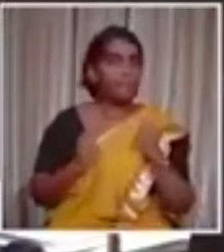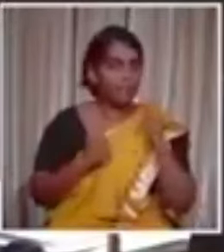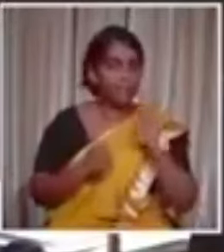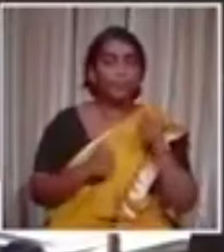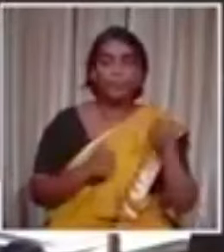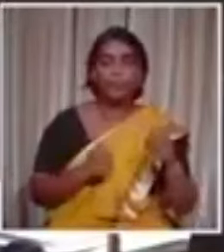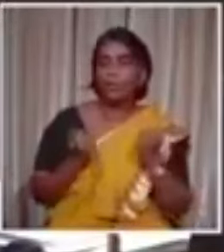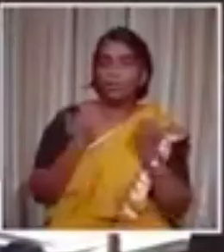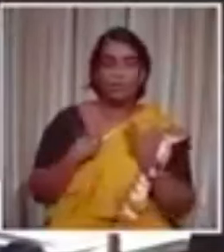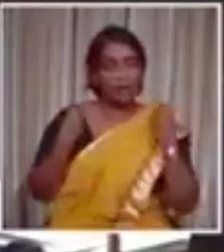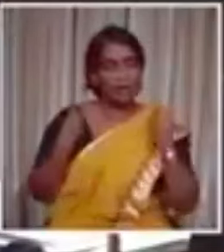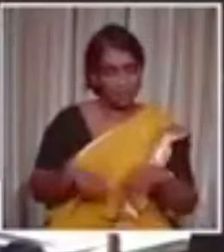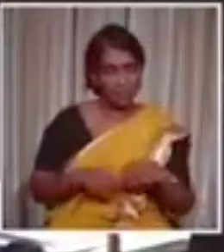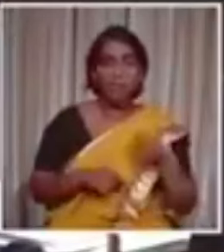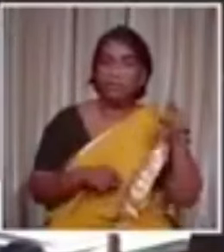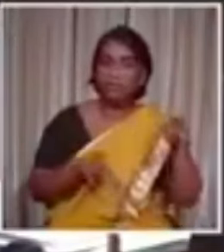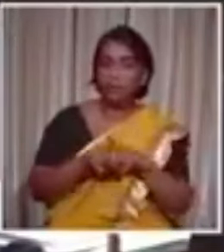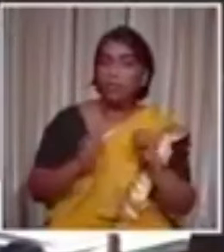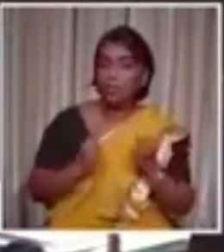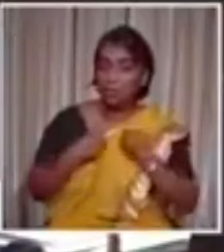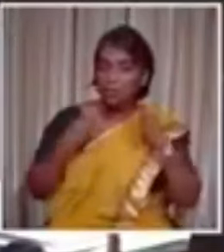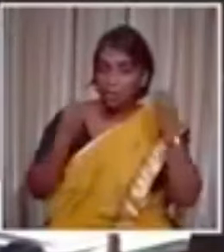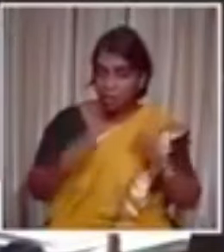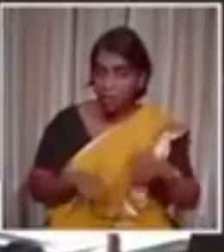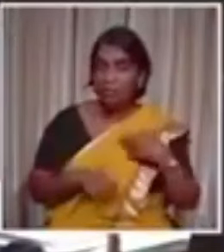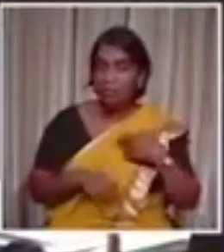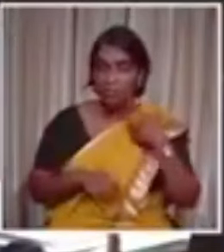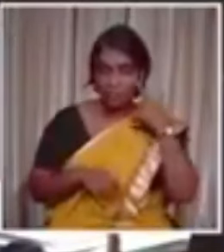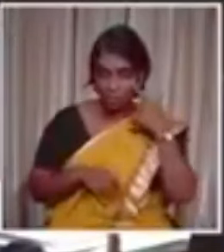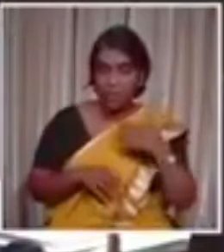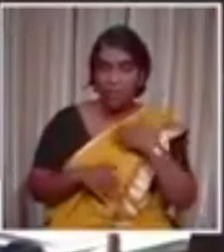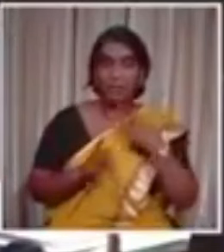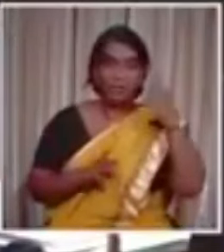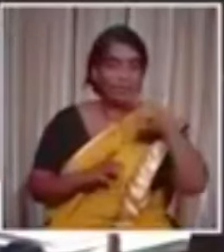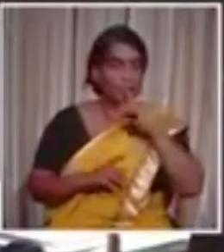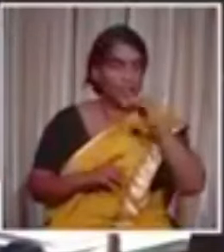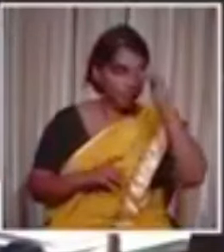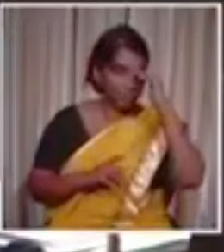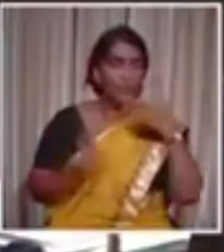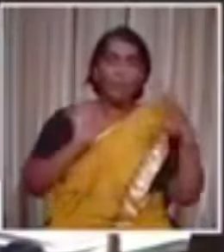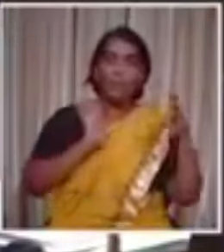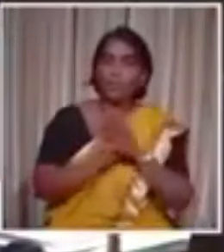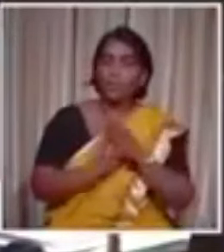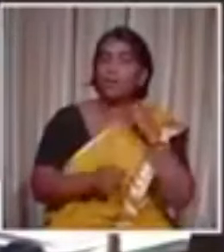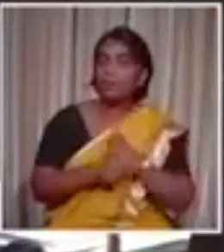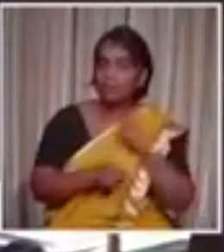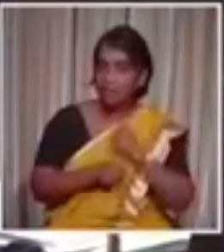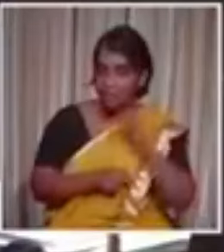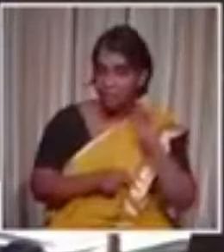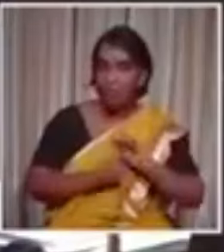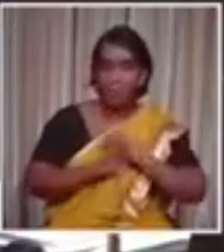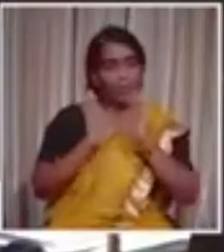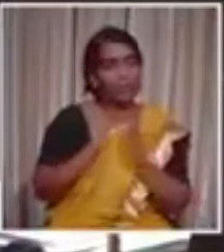ඒ උත්සාහය අසාර්ථක වුණා. එනිසා ඒ උත්සාහය අසාර්ථක වෙනවා කියලා ගණගනු නියෝජකතාන එකතුමනි සර්වපාක්ෂික ආණ්ඩුවත් සඳහා තිබුණු